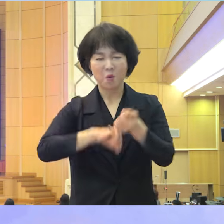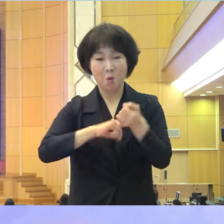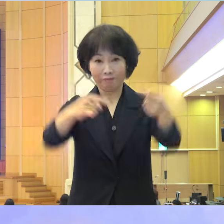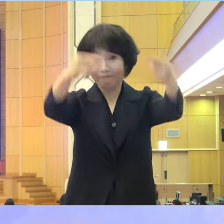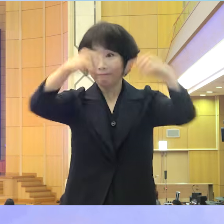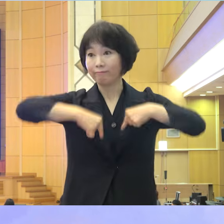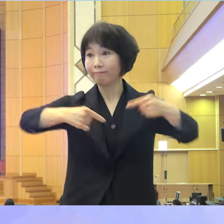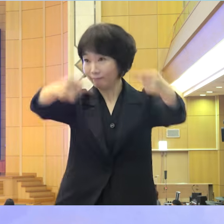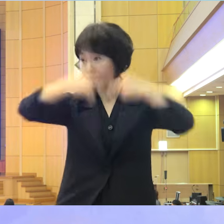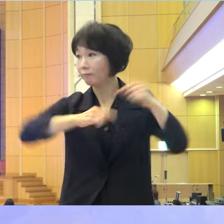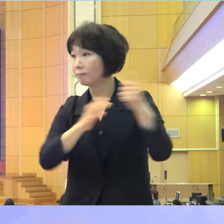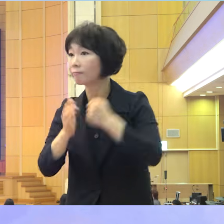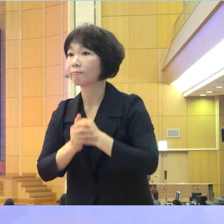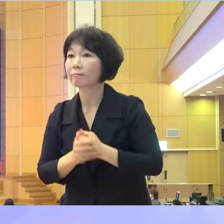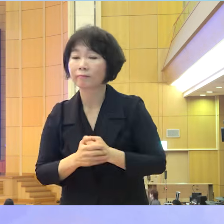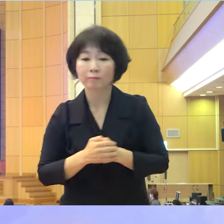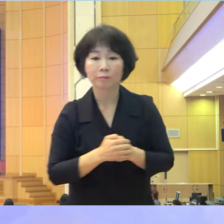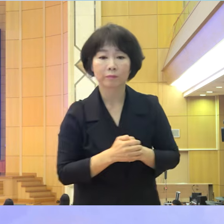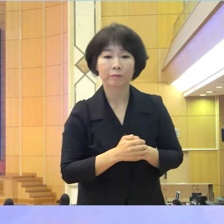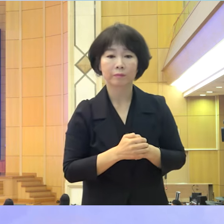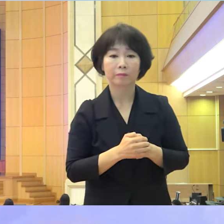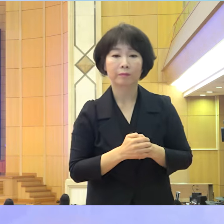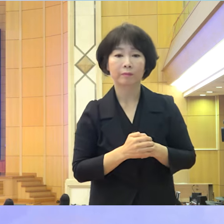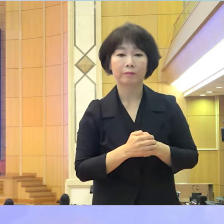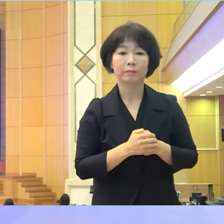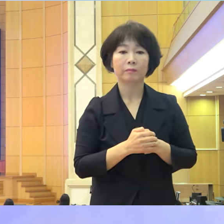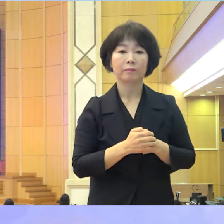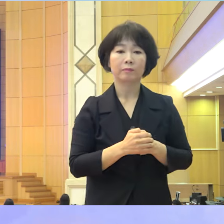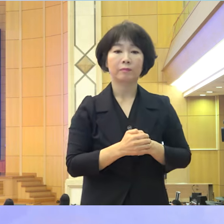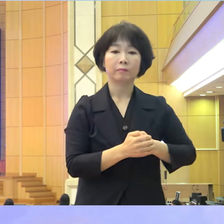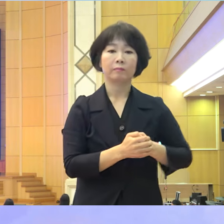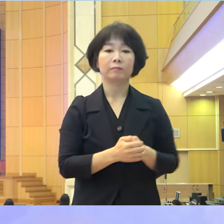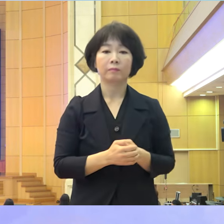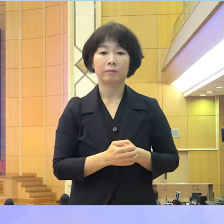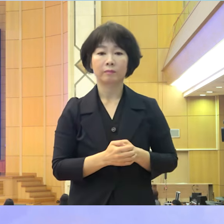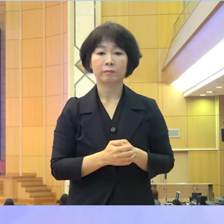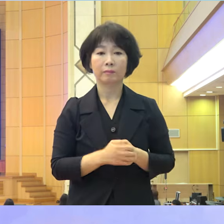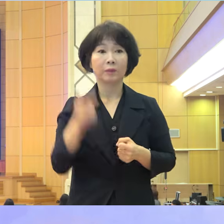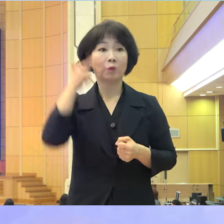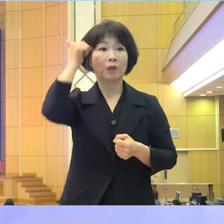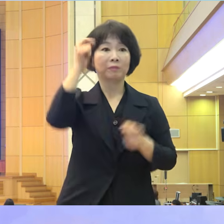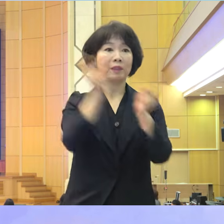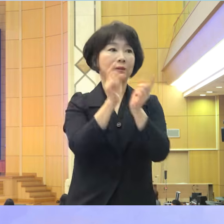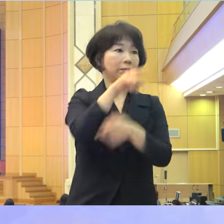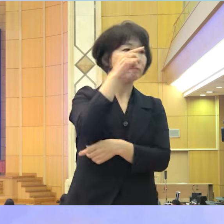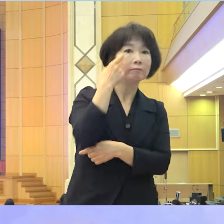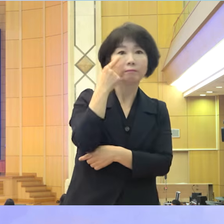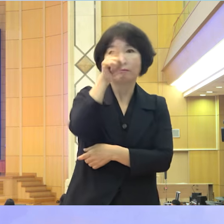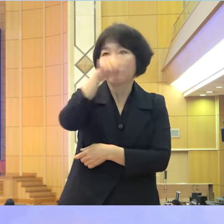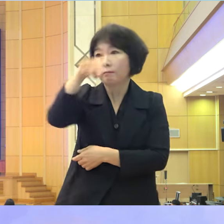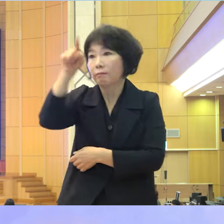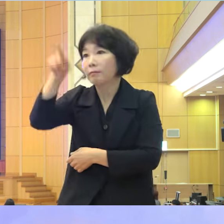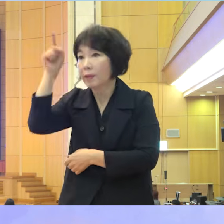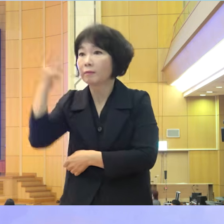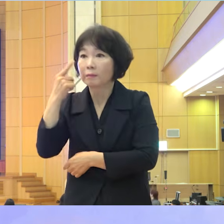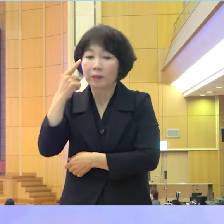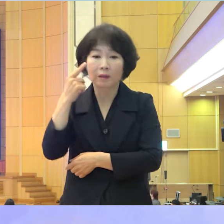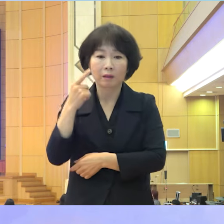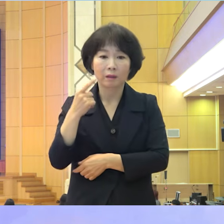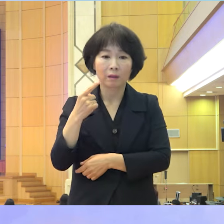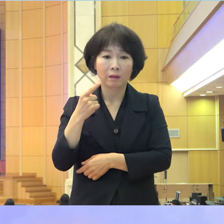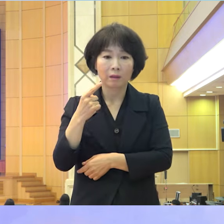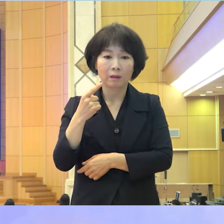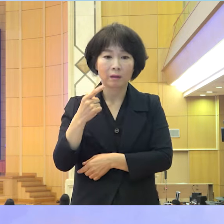다 참석하시 바라고, 반드시 늘 체크는 하지만 제가 직접 체크한 걸 보고받아서